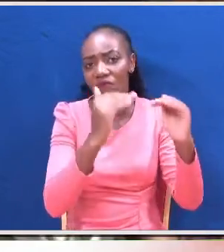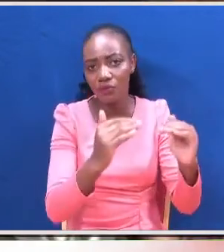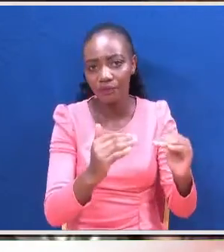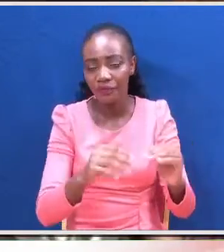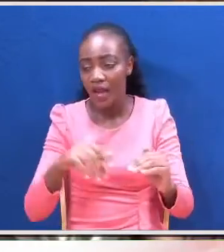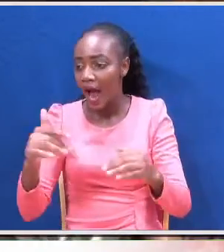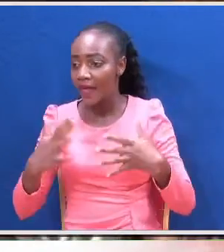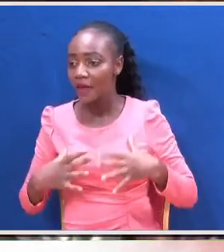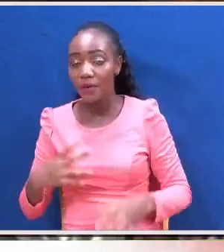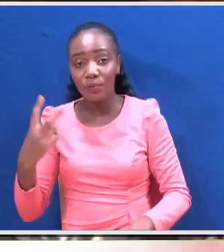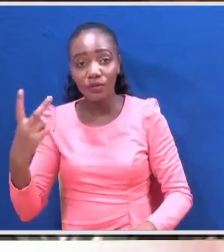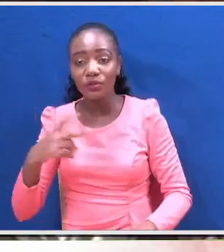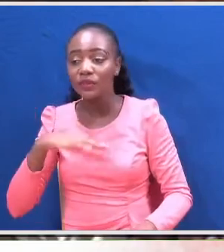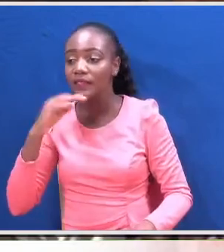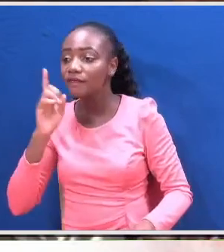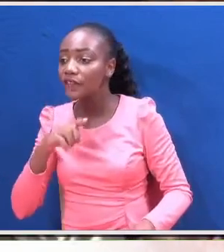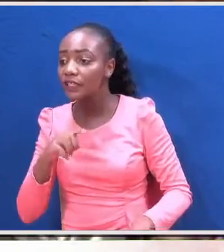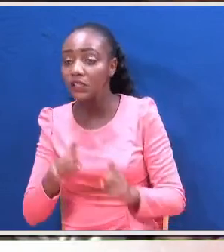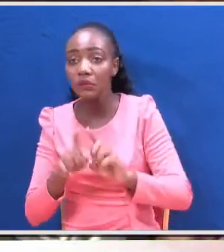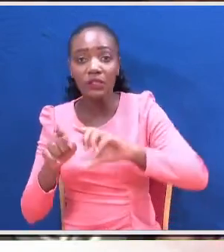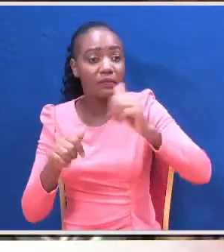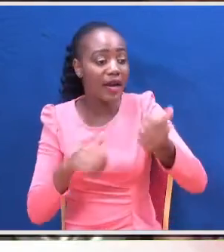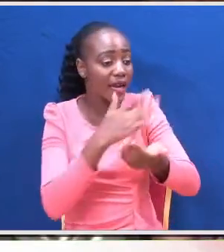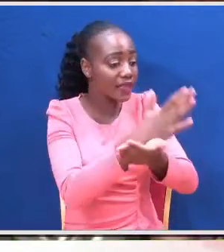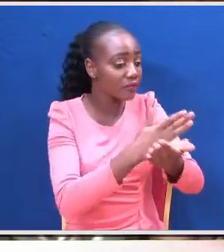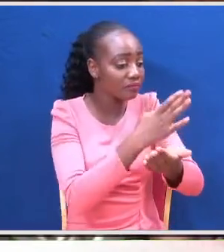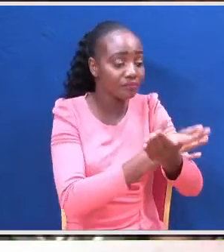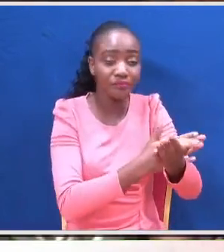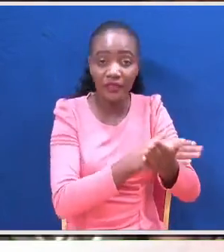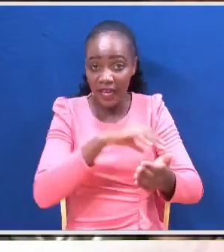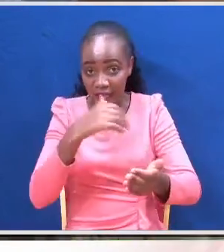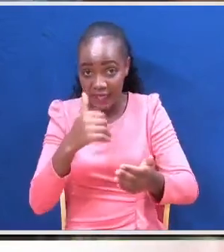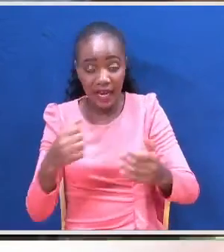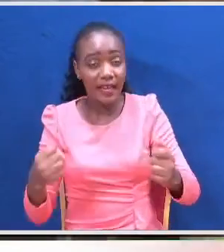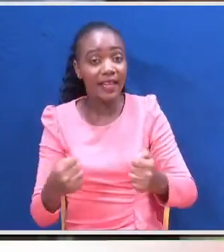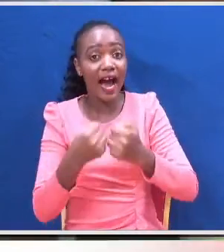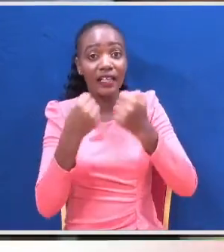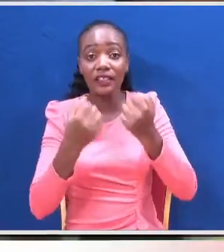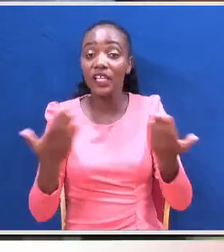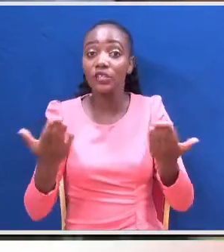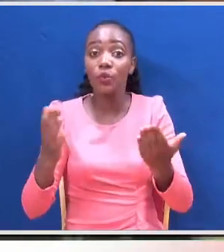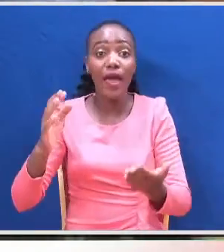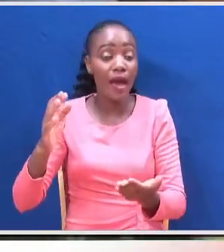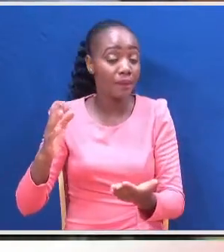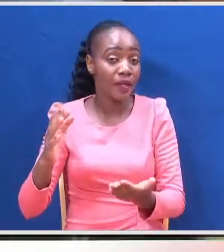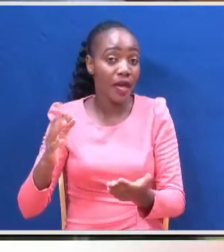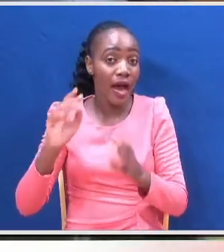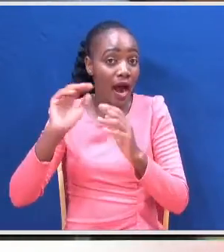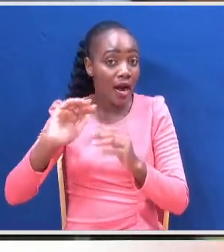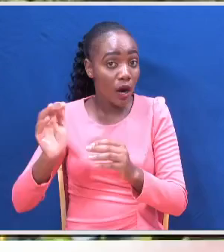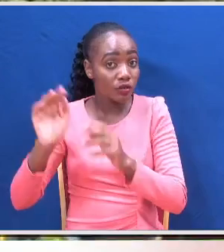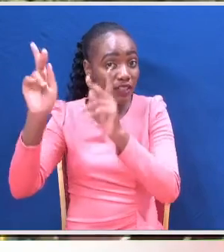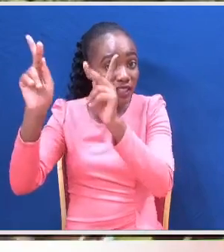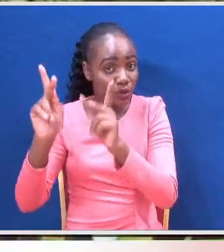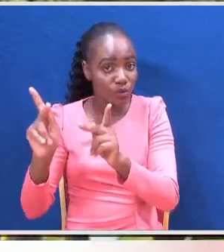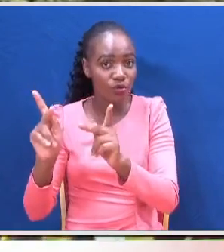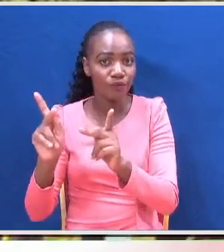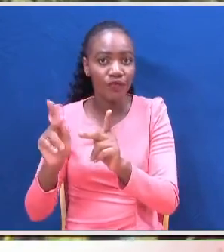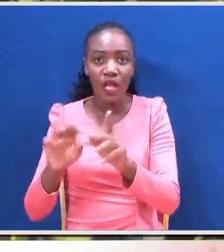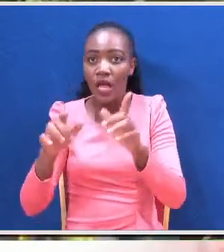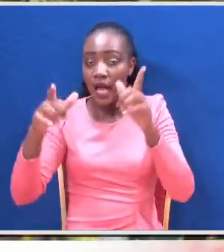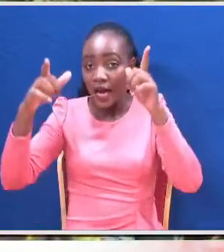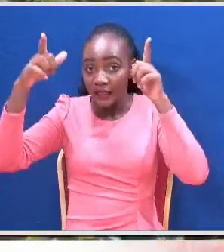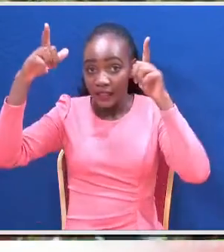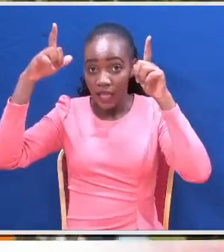2 wamefariki na mmoja kujeruhiwa katika ajali ya barabara kuu ya Nairobi, kaunti ya Kisumu. Lori